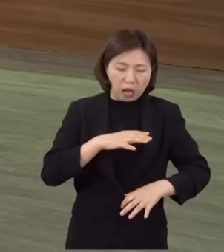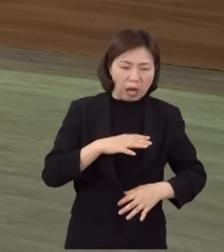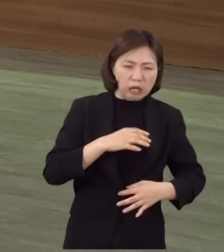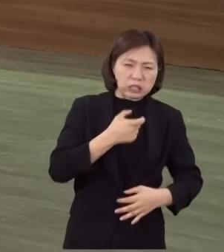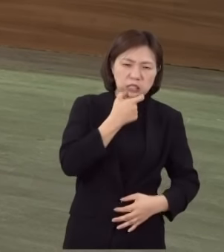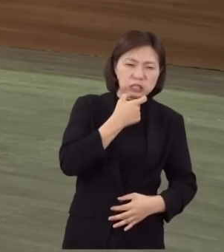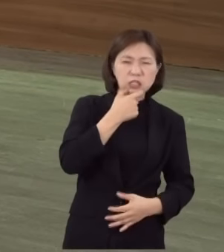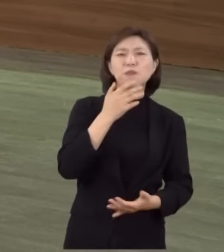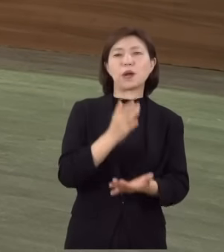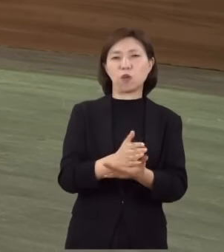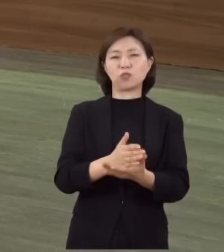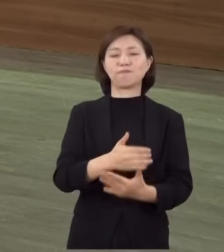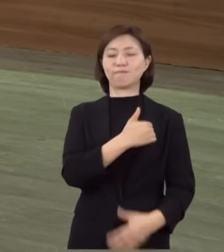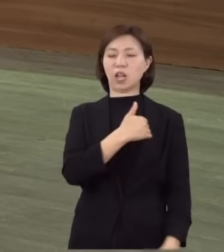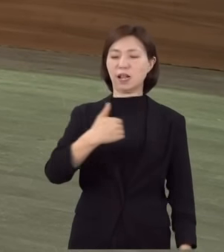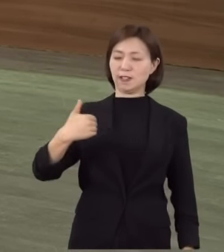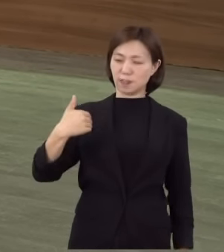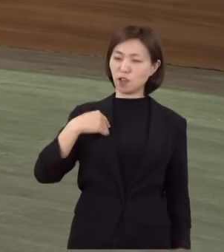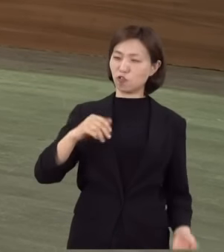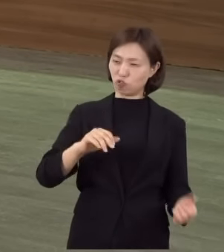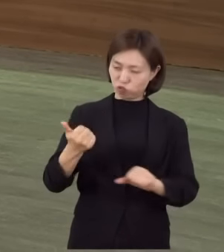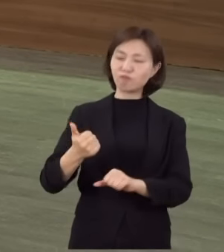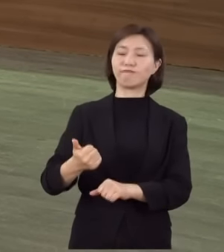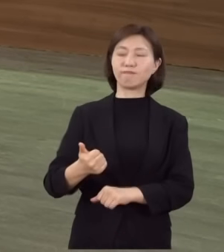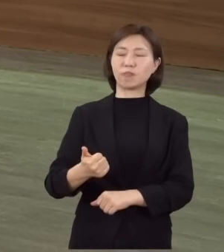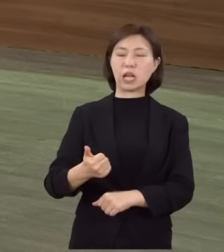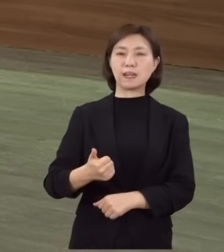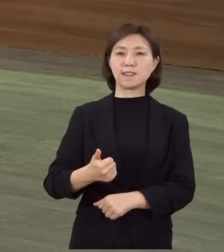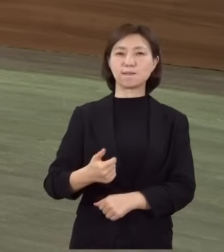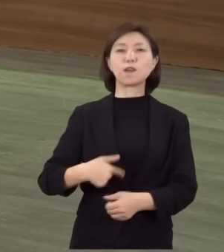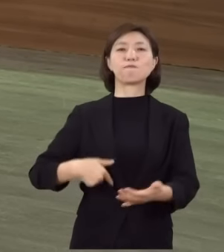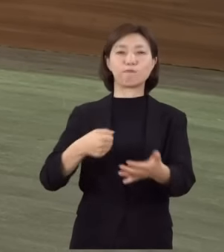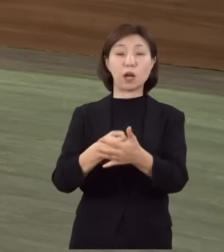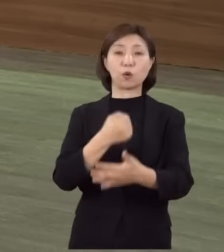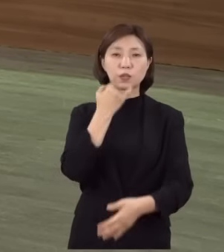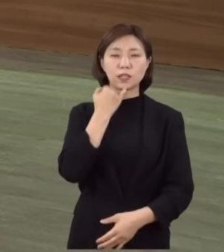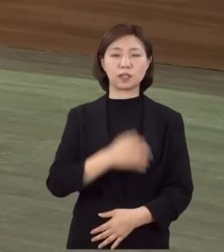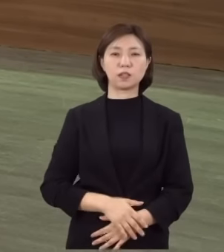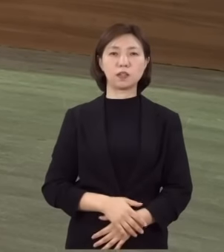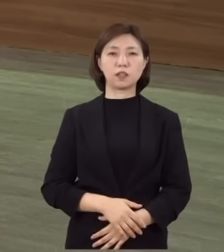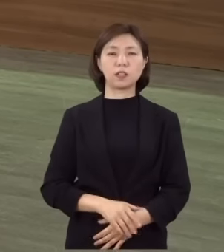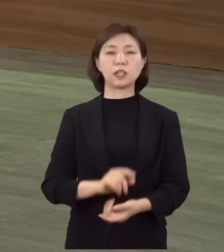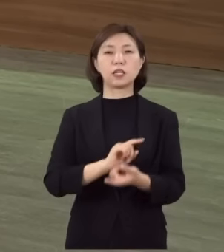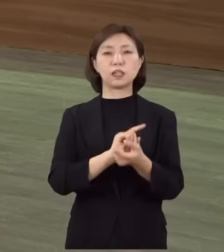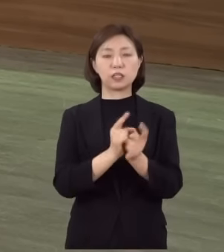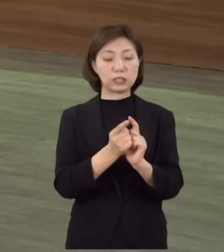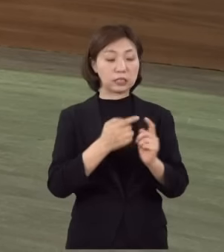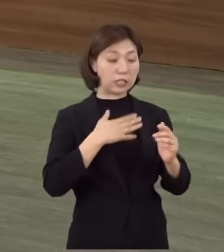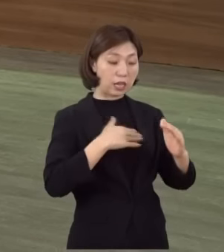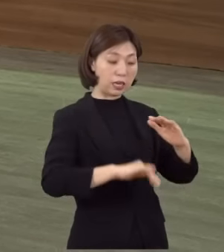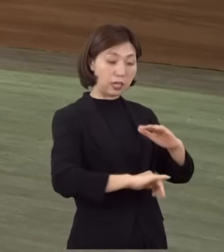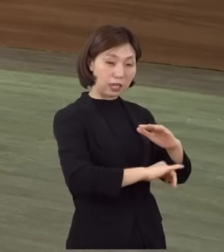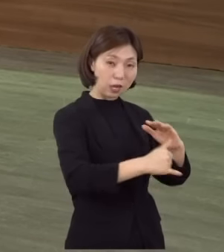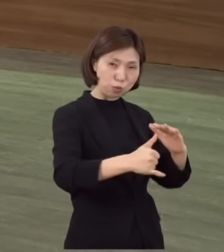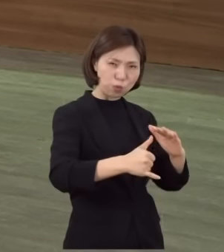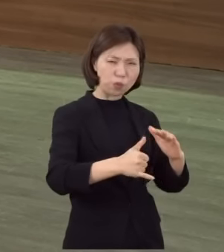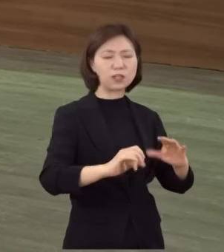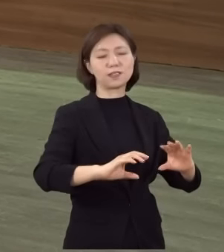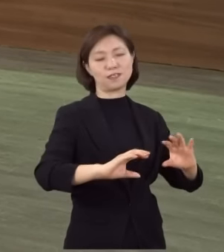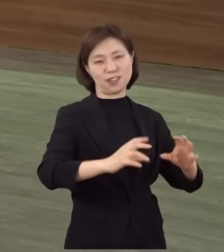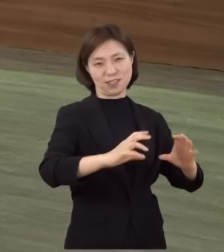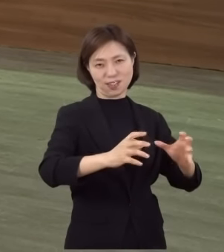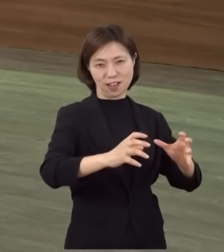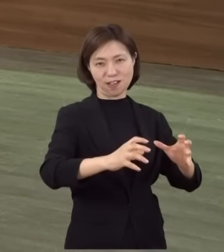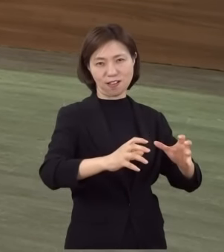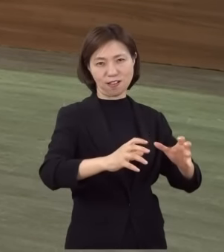맞이해라 그리고 자신과 가족 세상 를